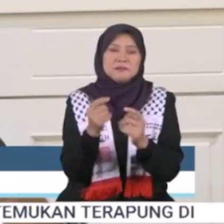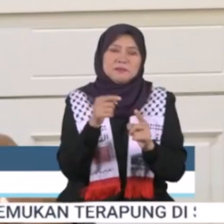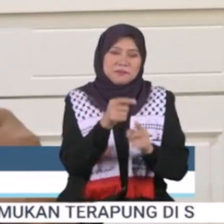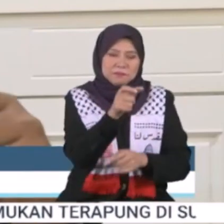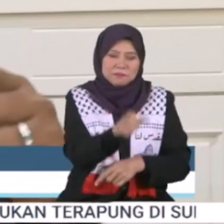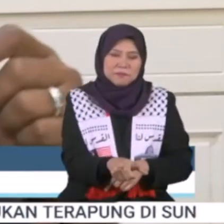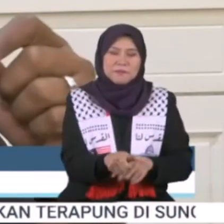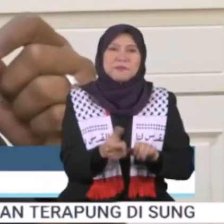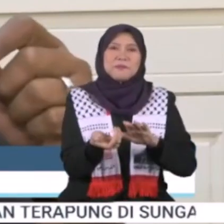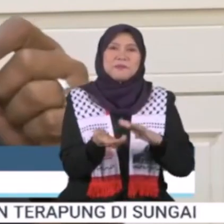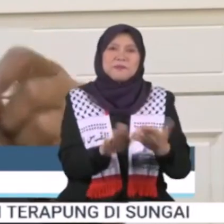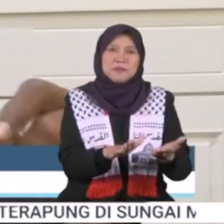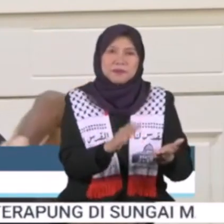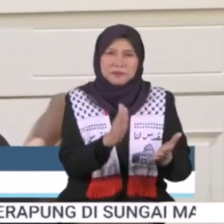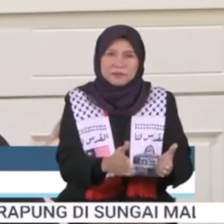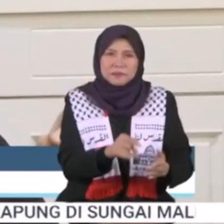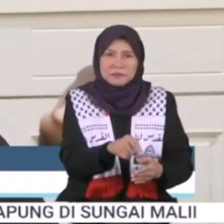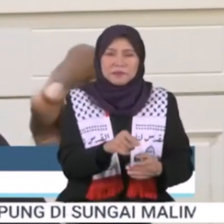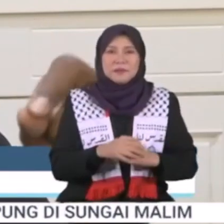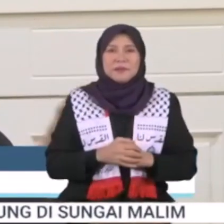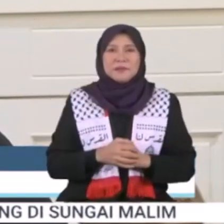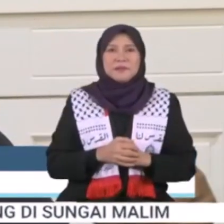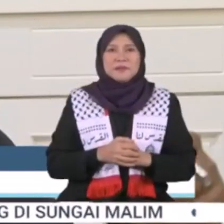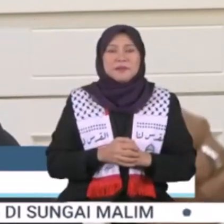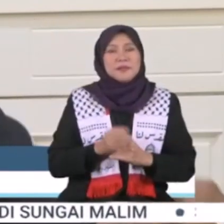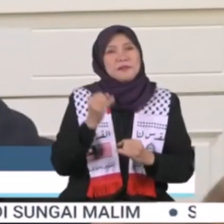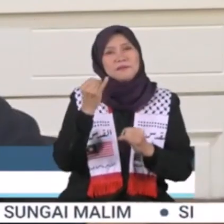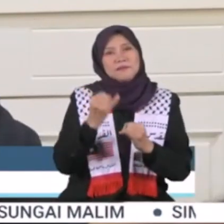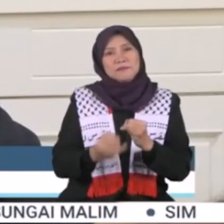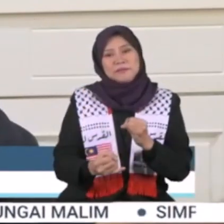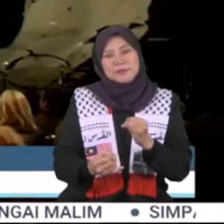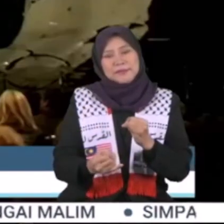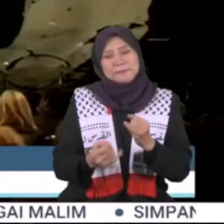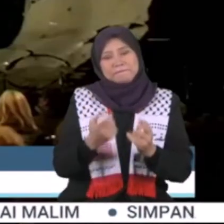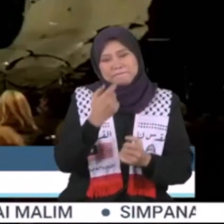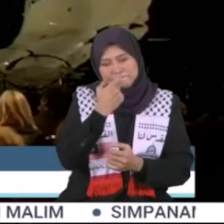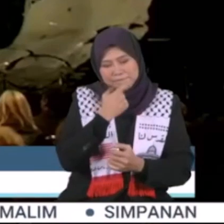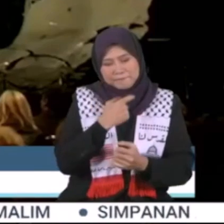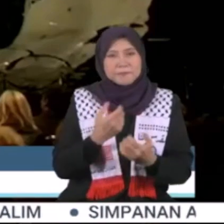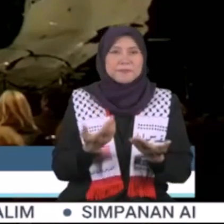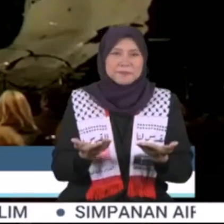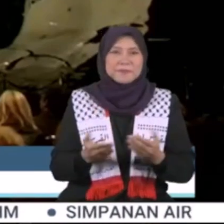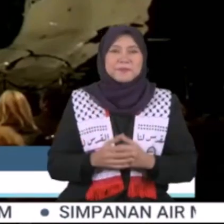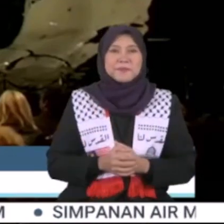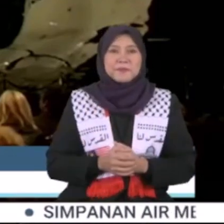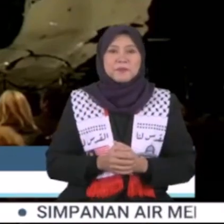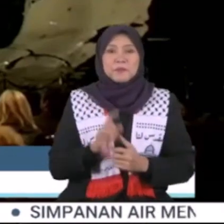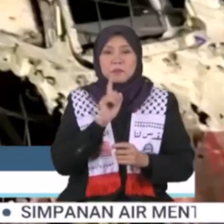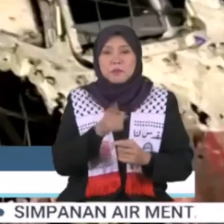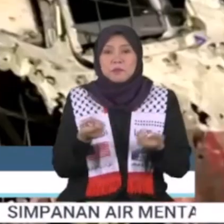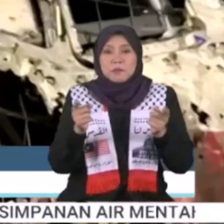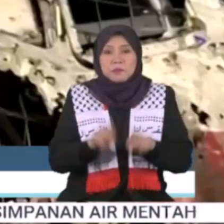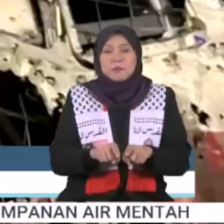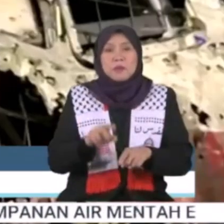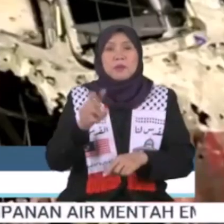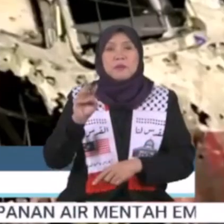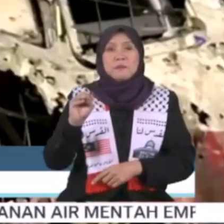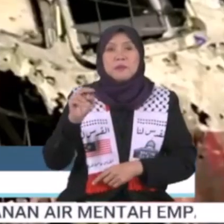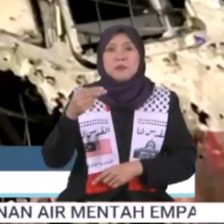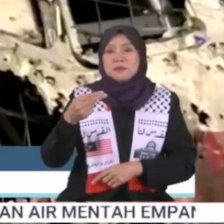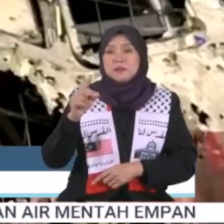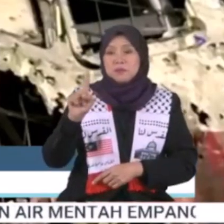ini. Untuk mereka ada satu pengakhiran yang sempurna. Sedekat tragedi